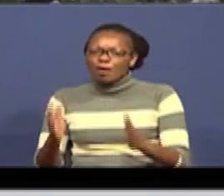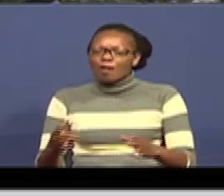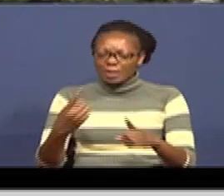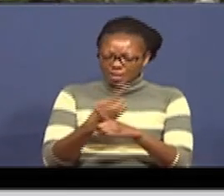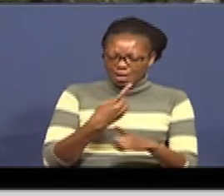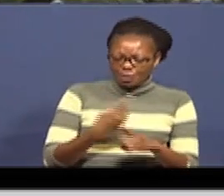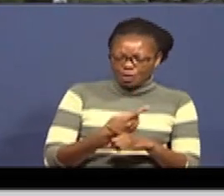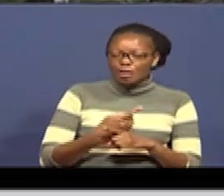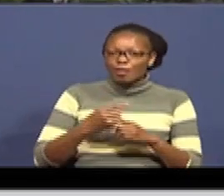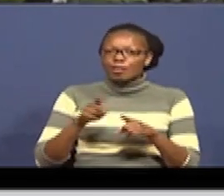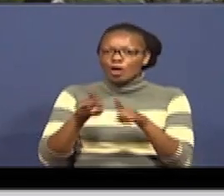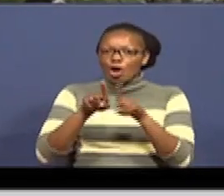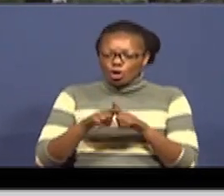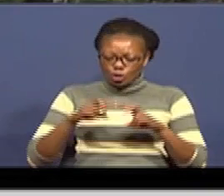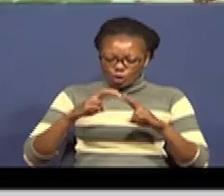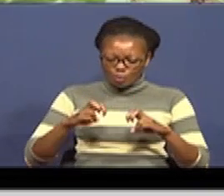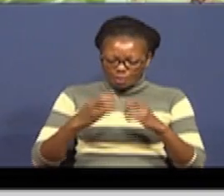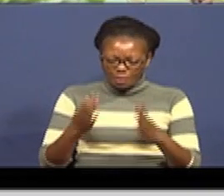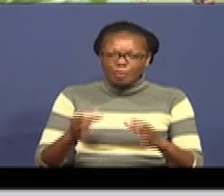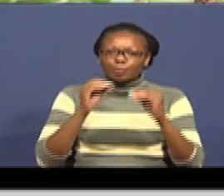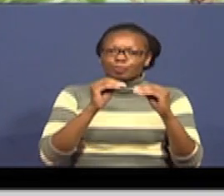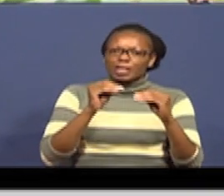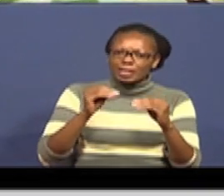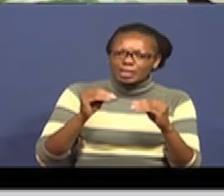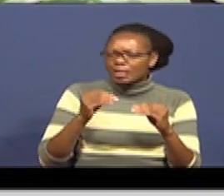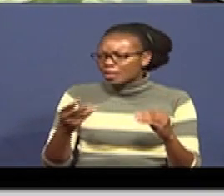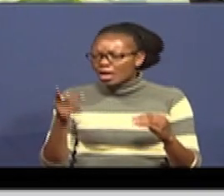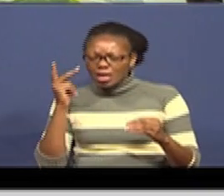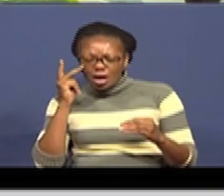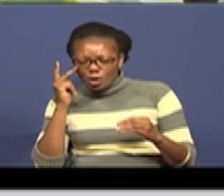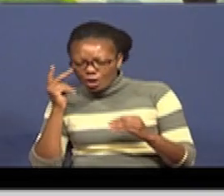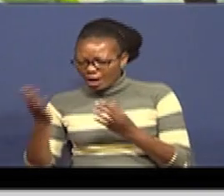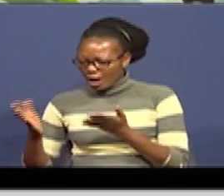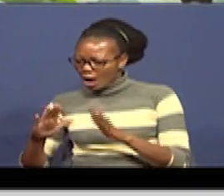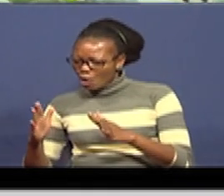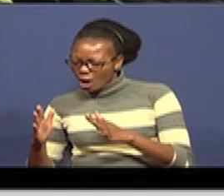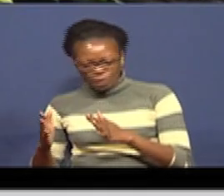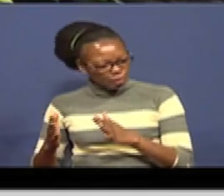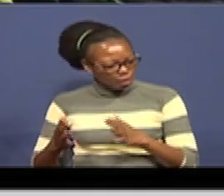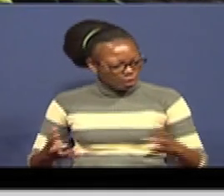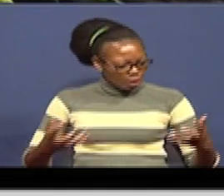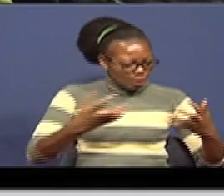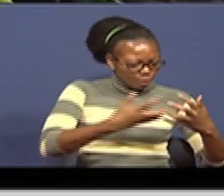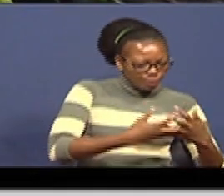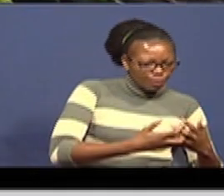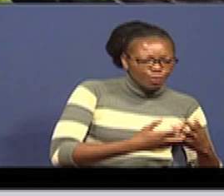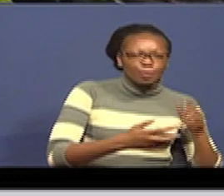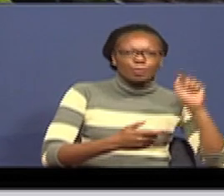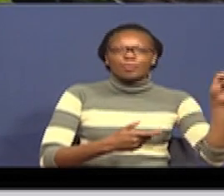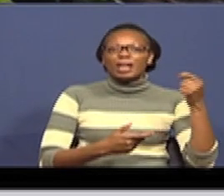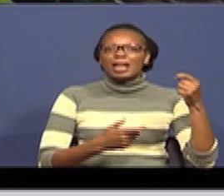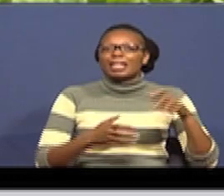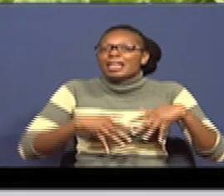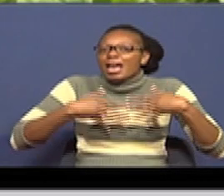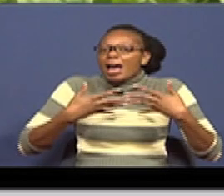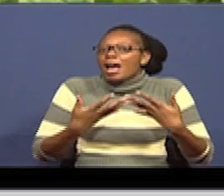Lengo lao kubwa ni kufunza wakulima na watafiti mbinu kadhaa wa kadhaa, haswa zile wanazozitekeleza kwao na